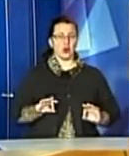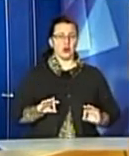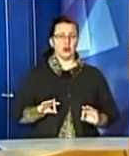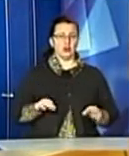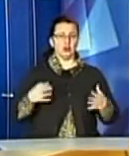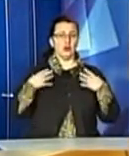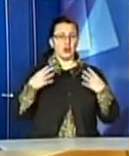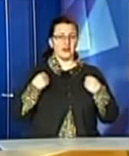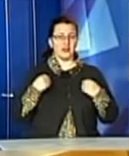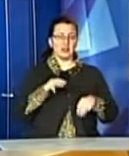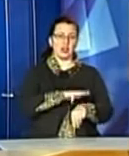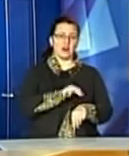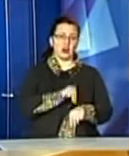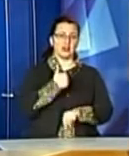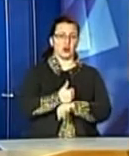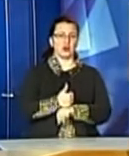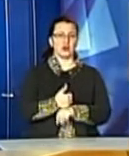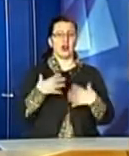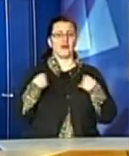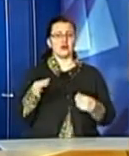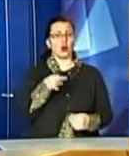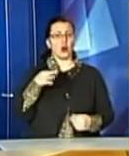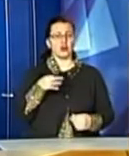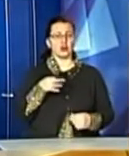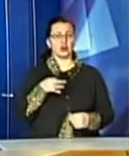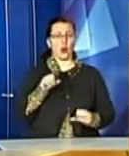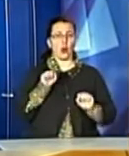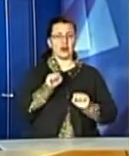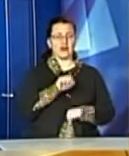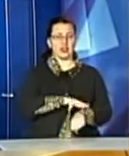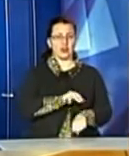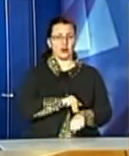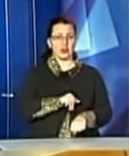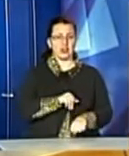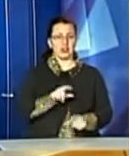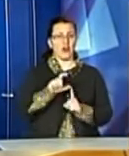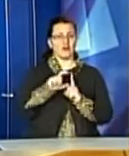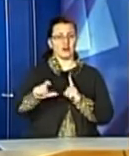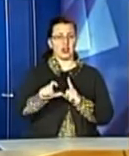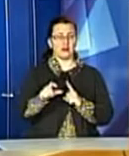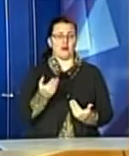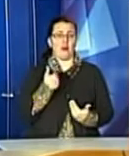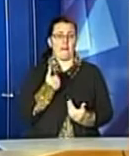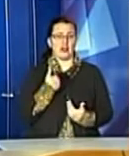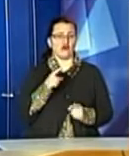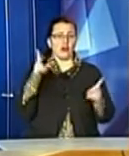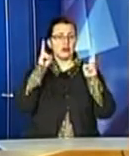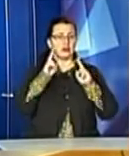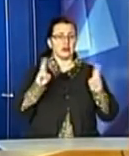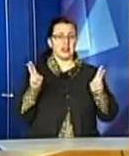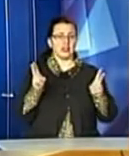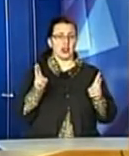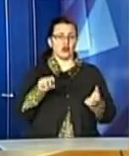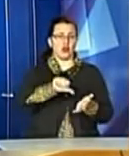і поліція, очільники Львівського обласного управління поліції давали відповідь мені, що їм нічого не відомо